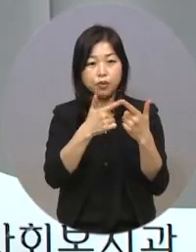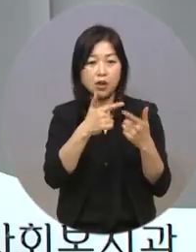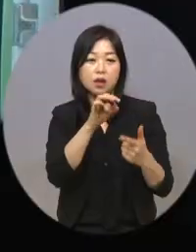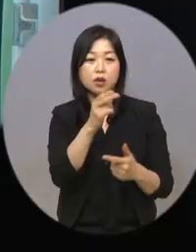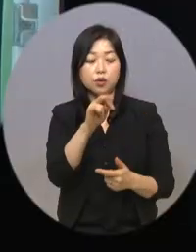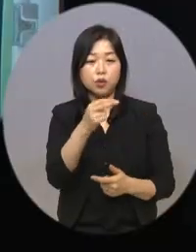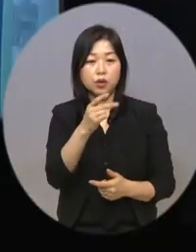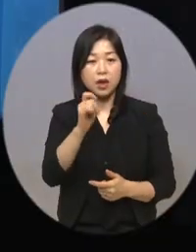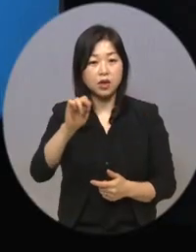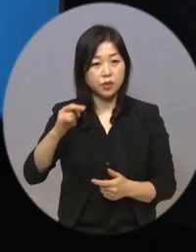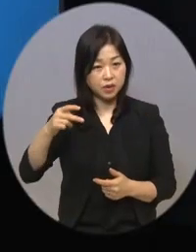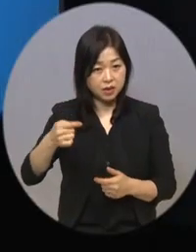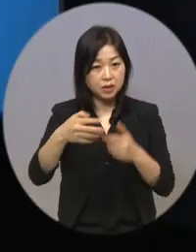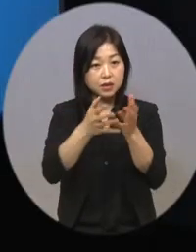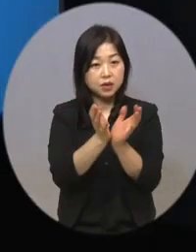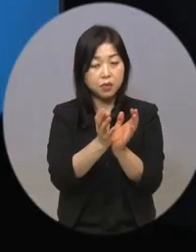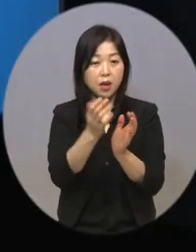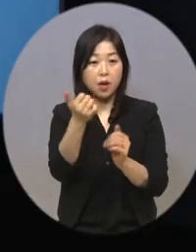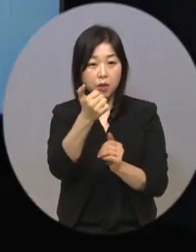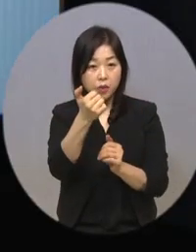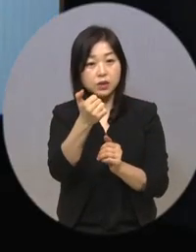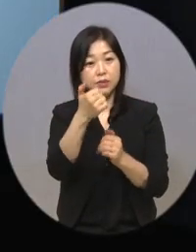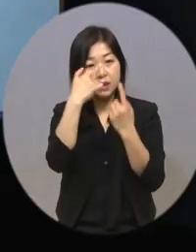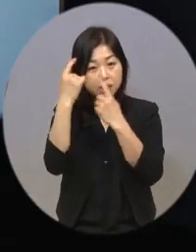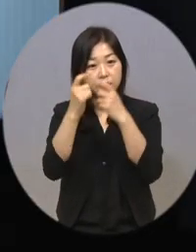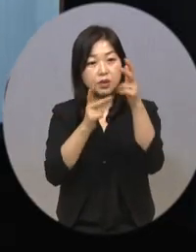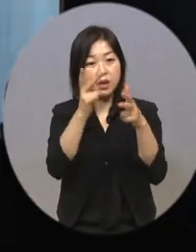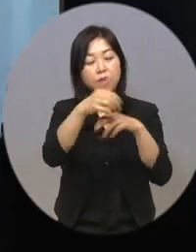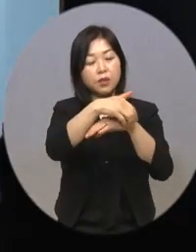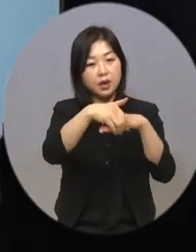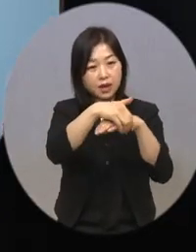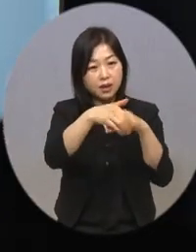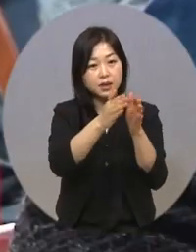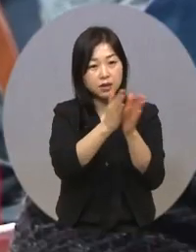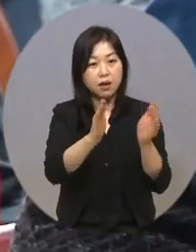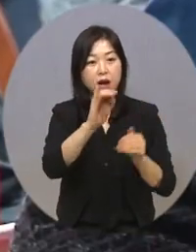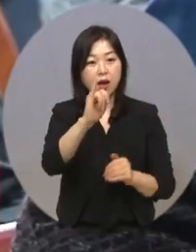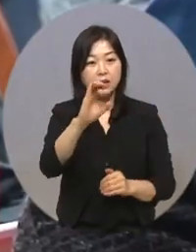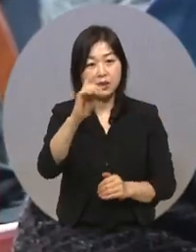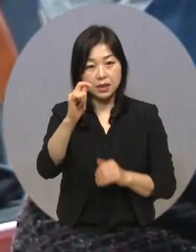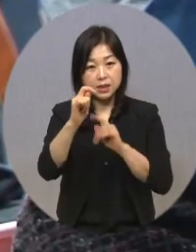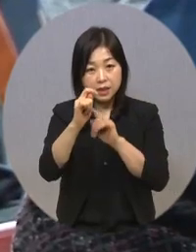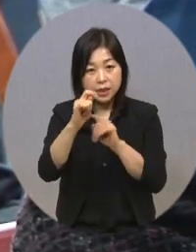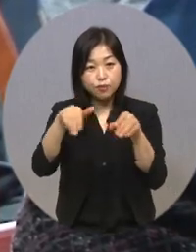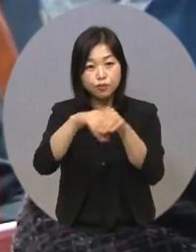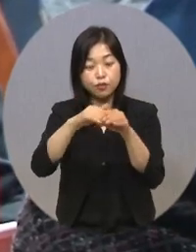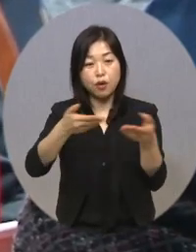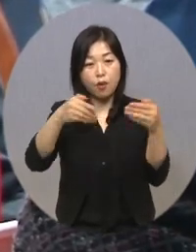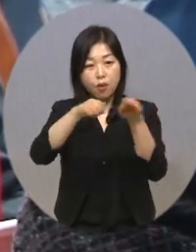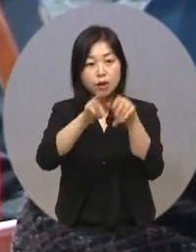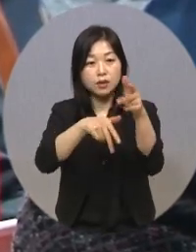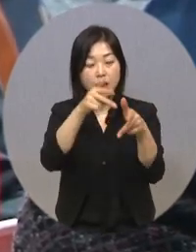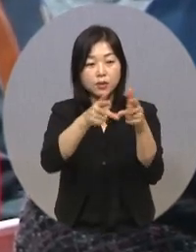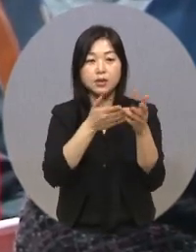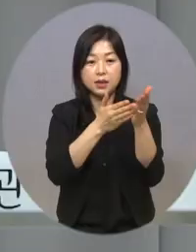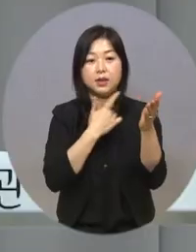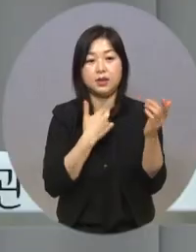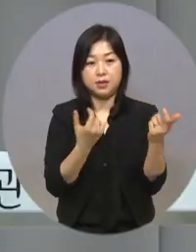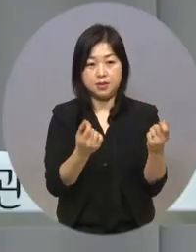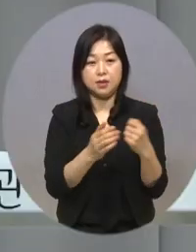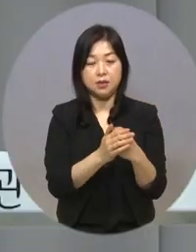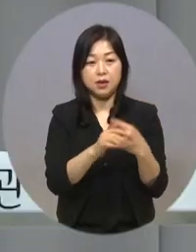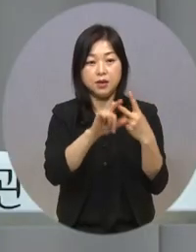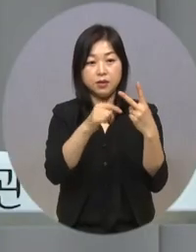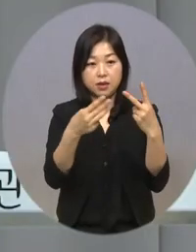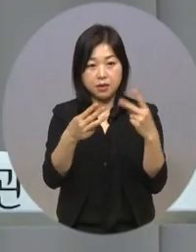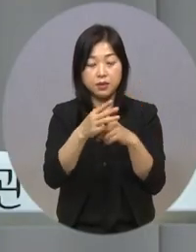클럽 50주년 기념 사업 계획 수립을 시작으로 하여 ICT 복합 문화 공간 사업을 제안해왔고 지난 3일에는 시설